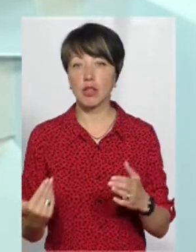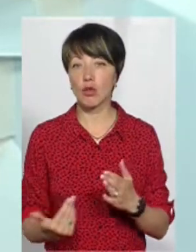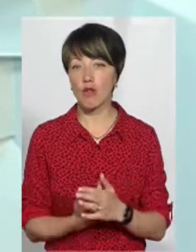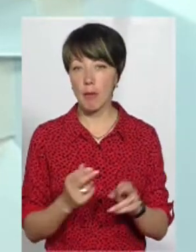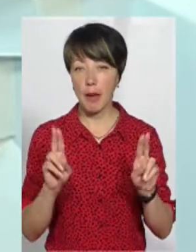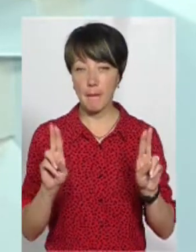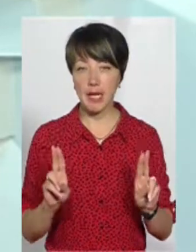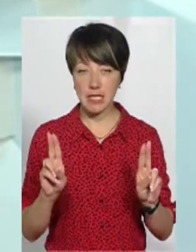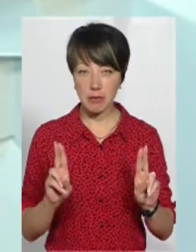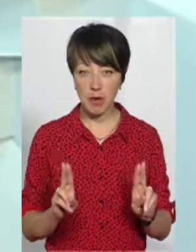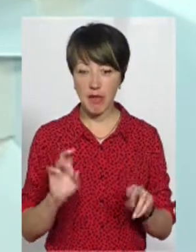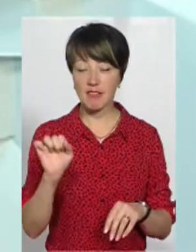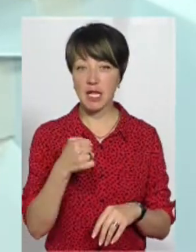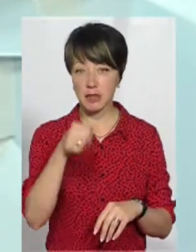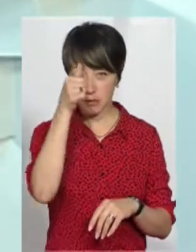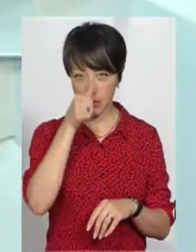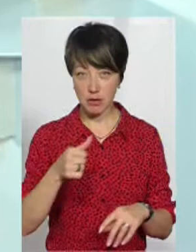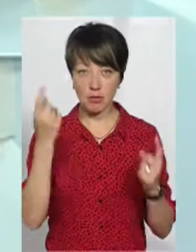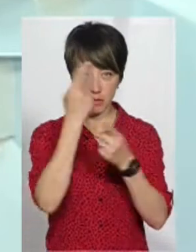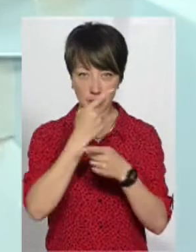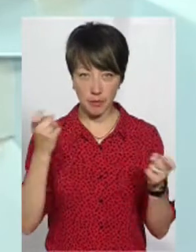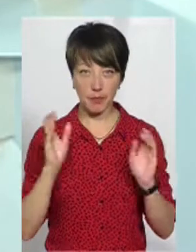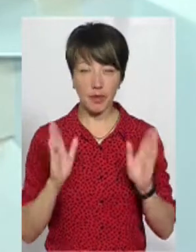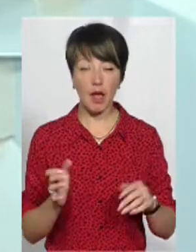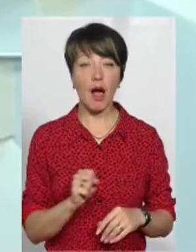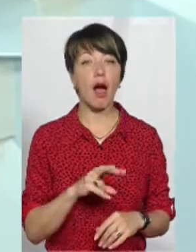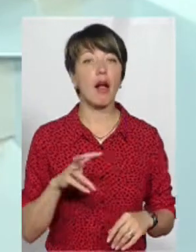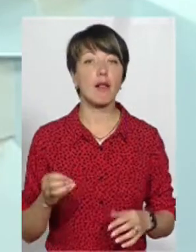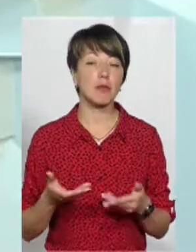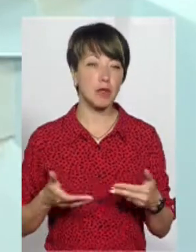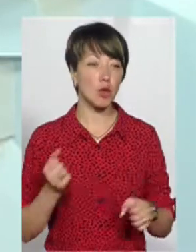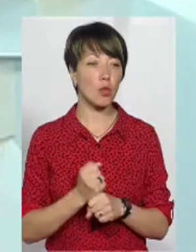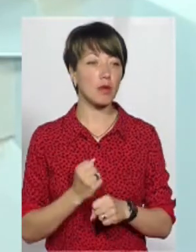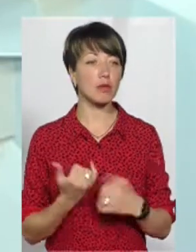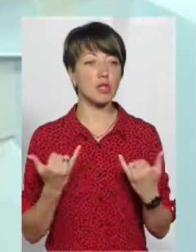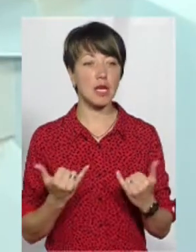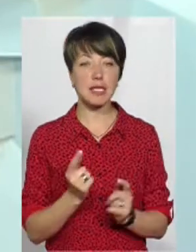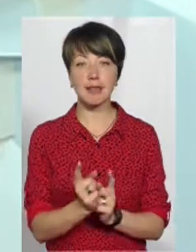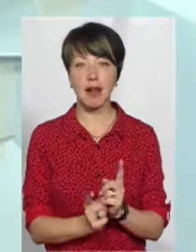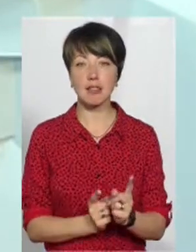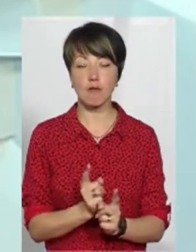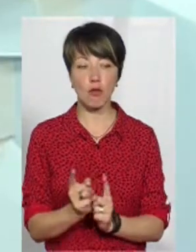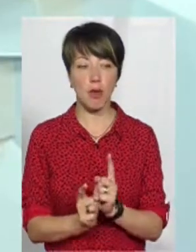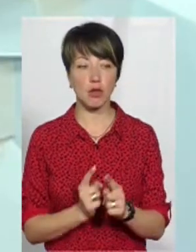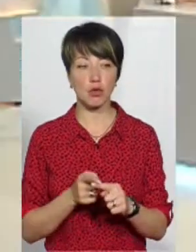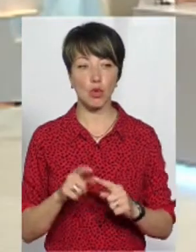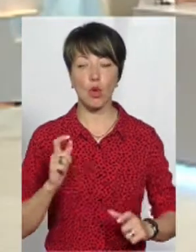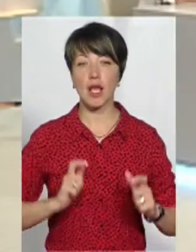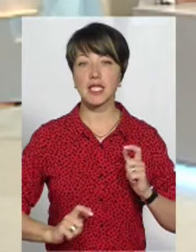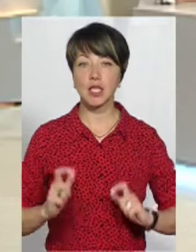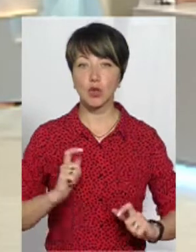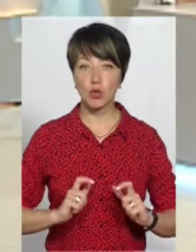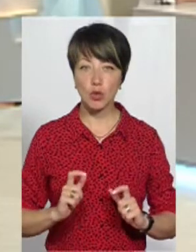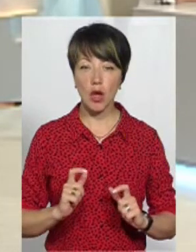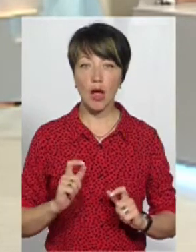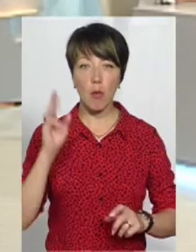новими принципами. І в серпні місяці ми про це оголосимо. Але ми робимо зараз трансформацію цього інституту модернізації